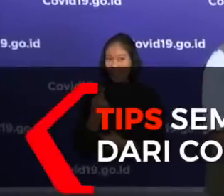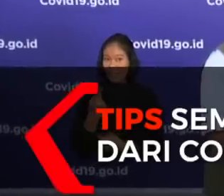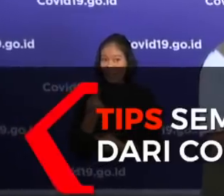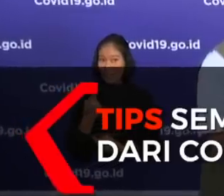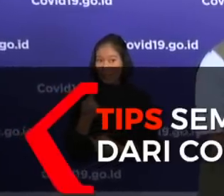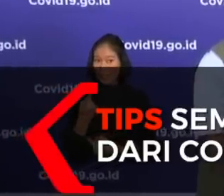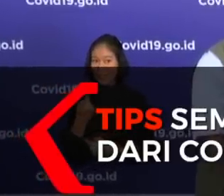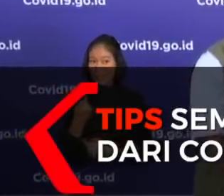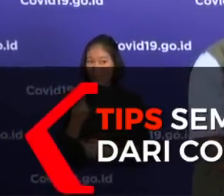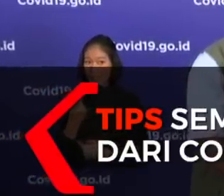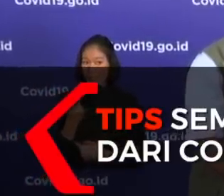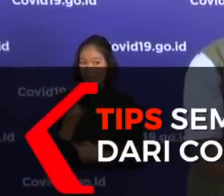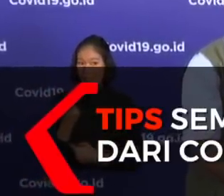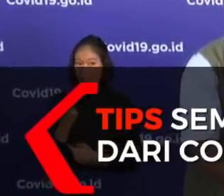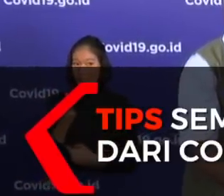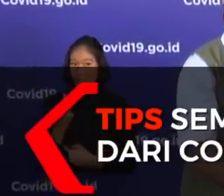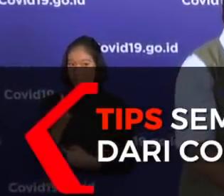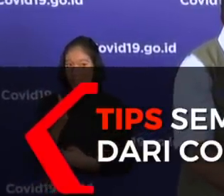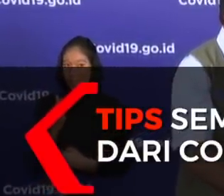Hai